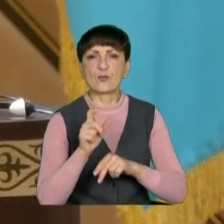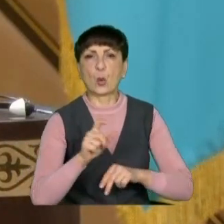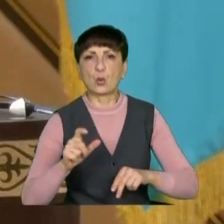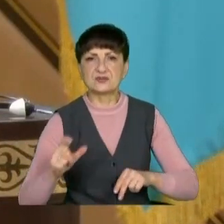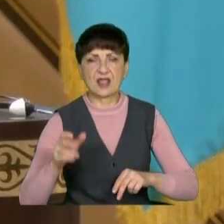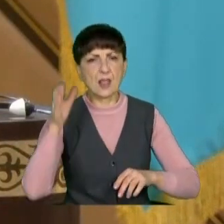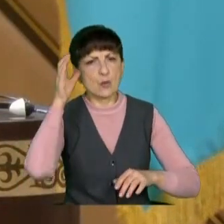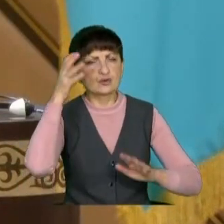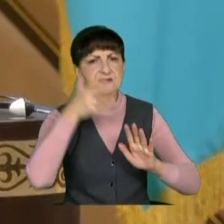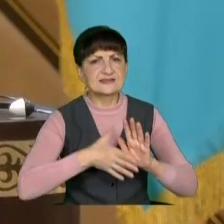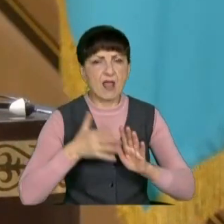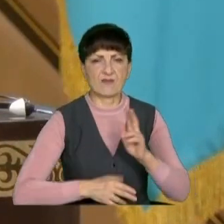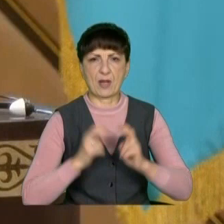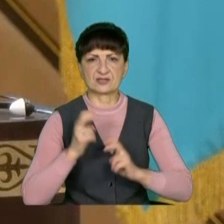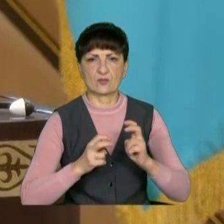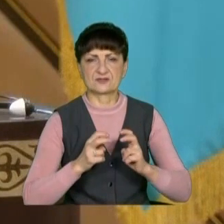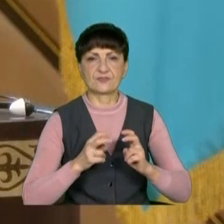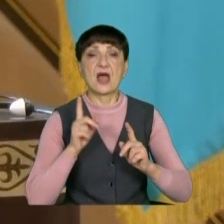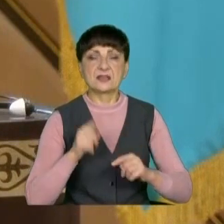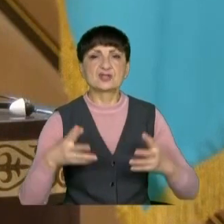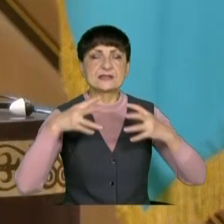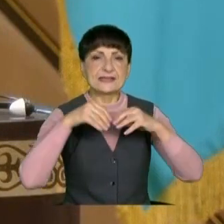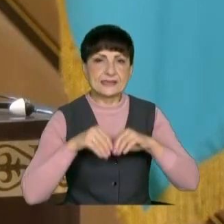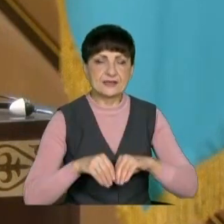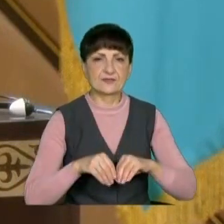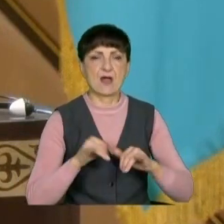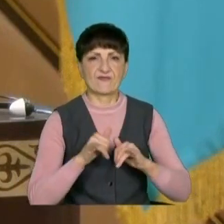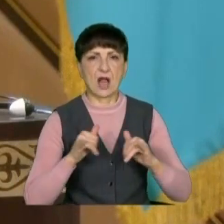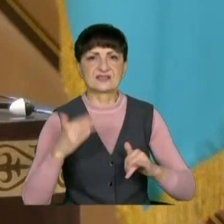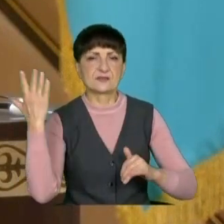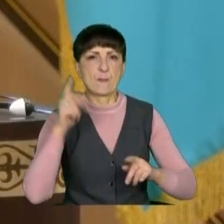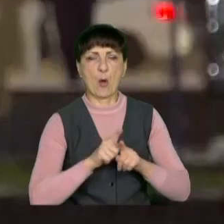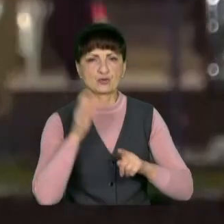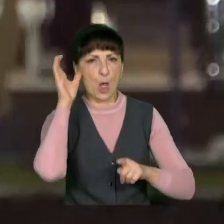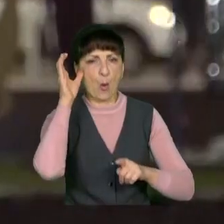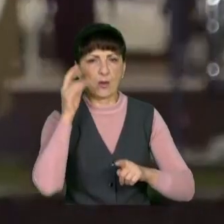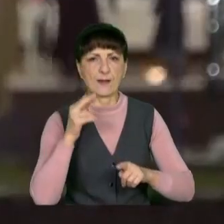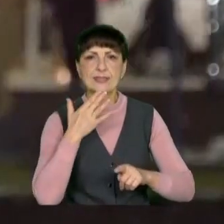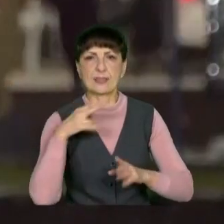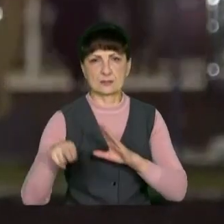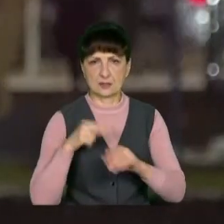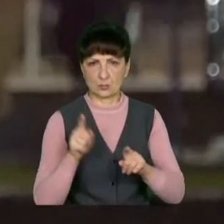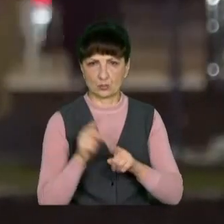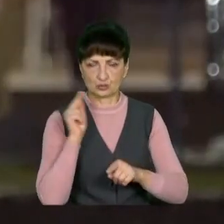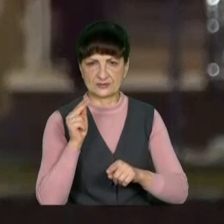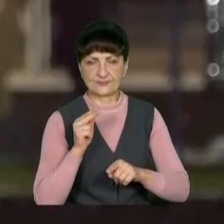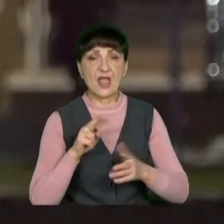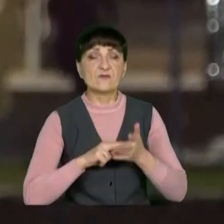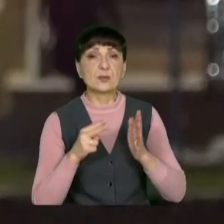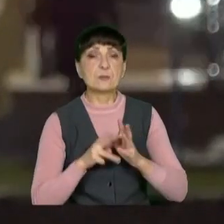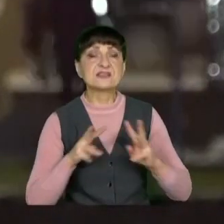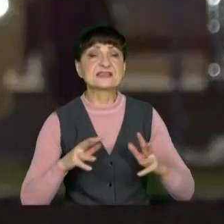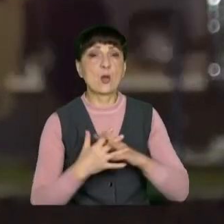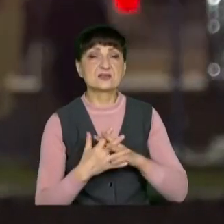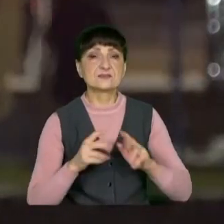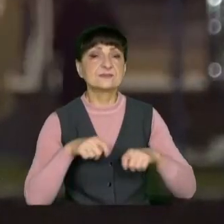научные исследования, производства, функционально интегрированные в развитую зарубежную науку. В планах Минсельхоза передать в доверительное